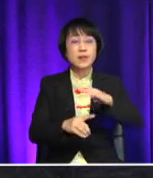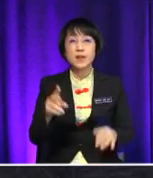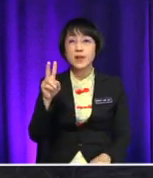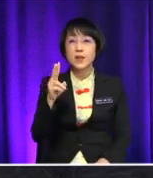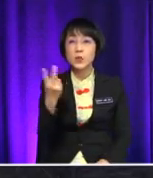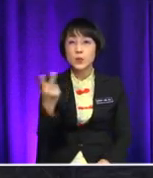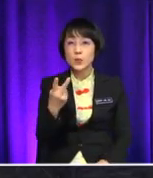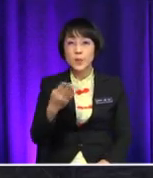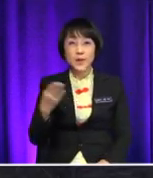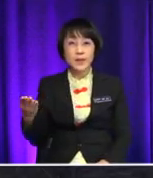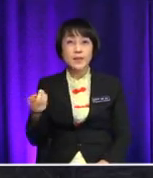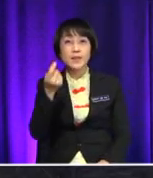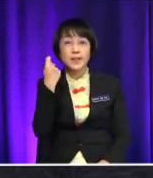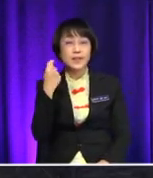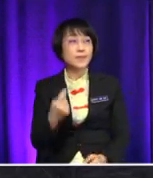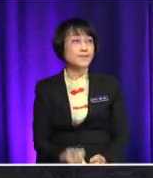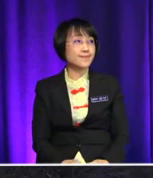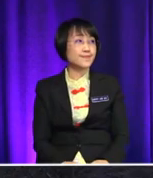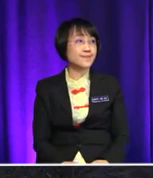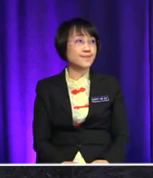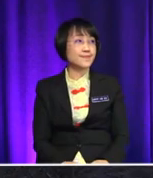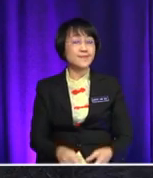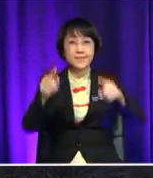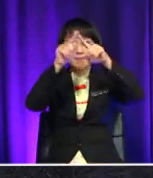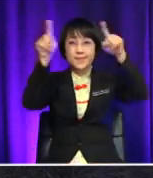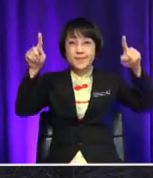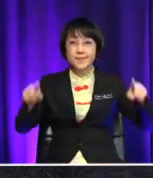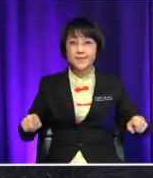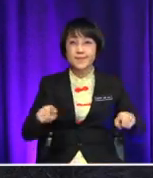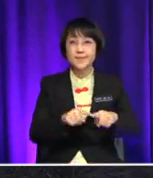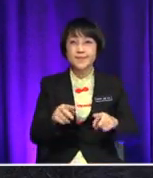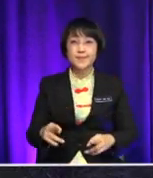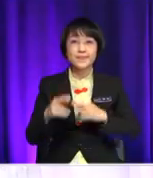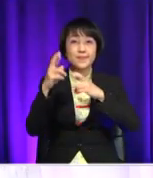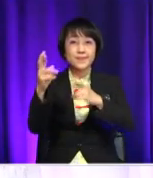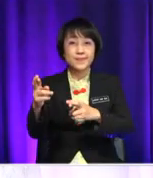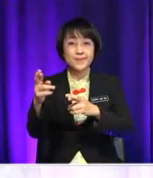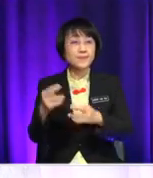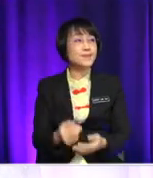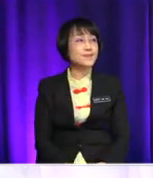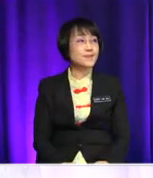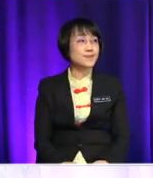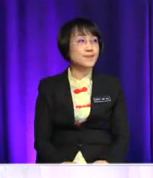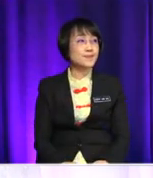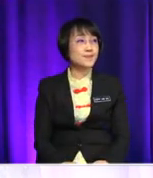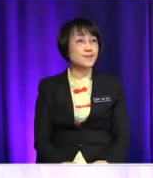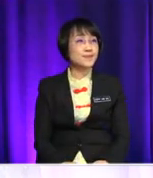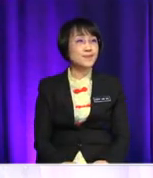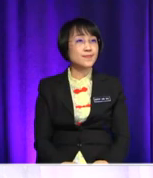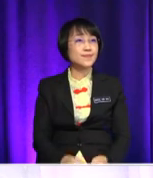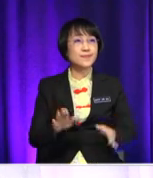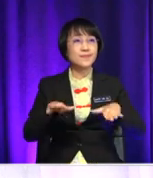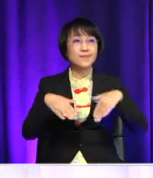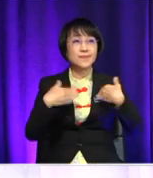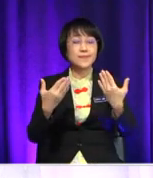apa-apa ini ganjaran ini banyak ada mereka pada hari ini Jadi bagaimana keseluruhan untuk murid-murid